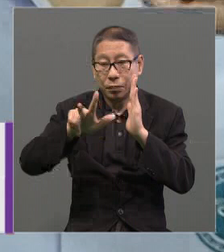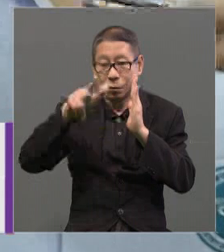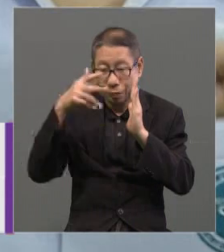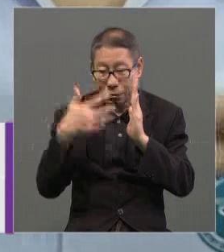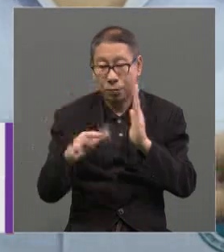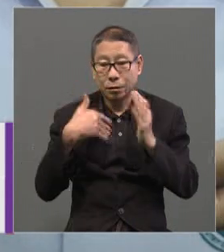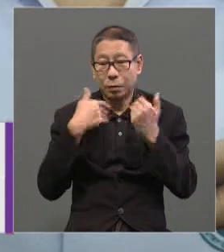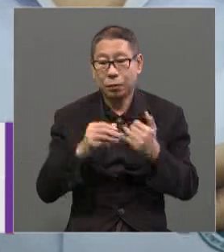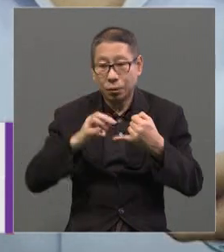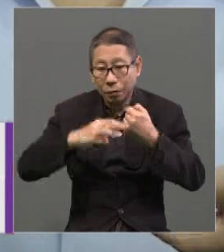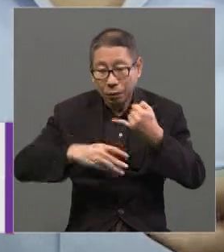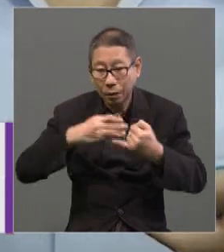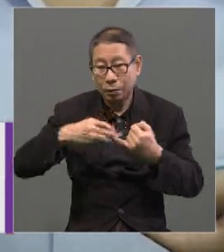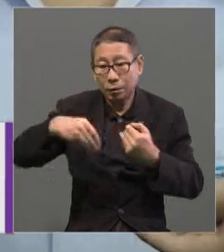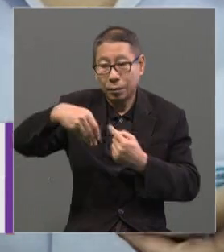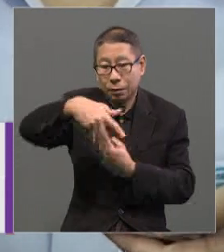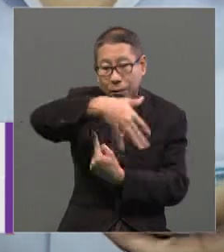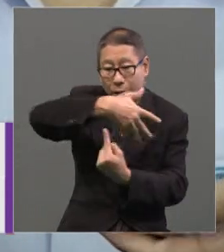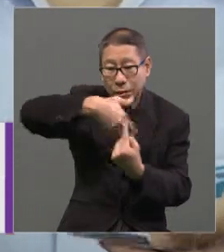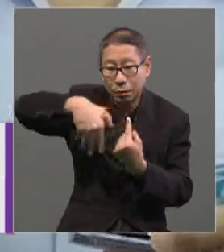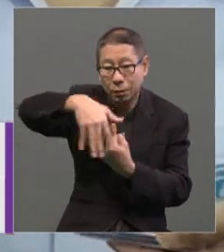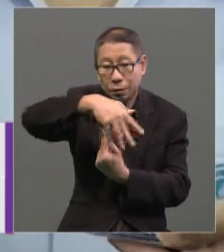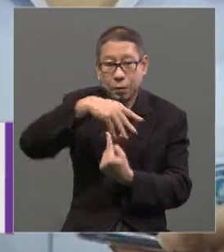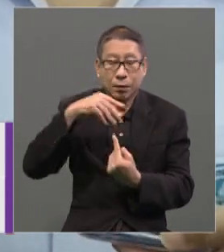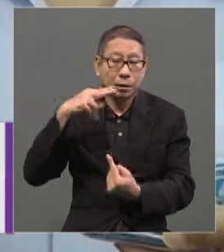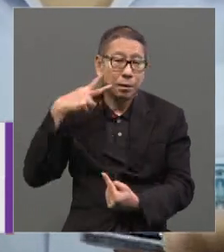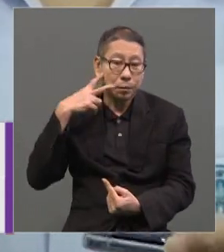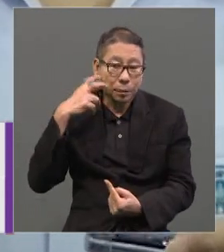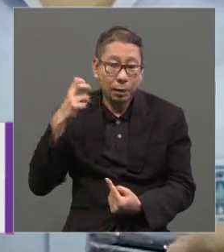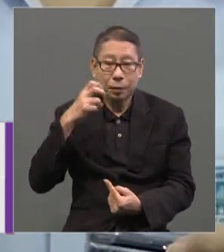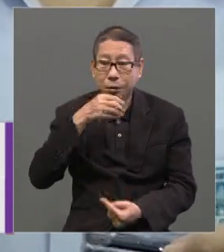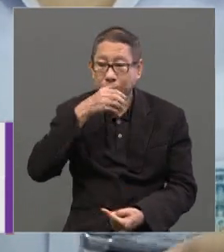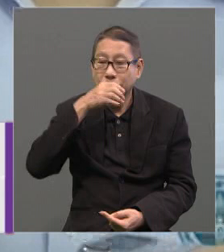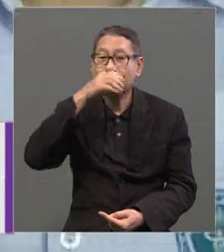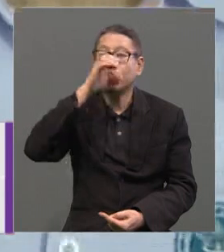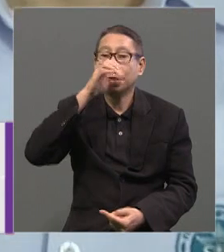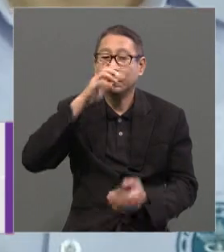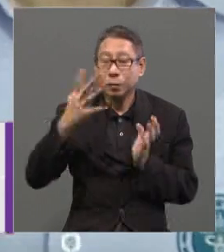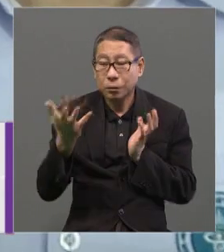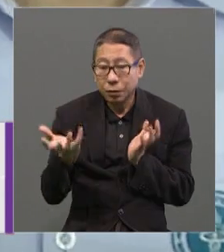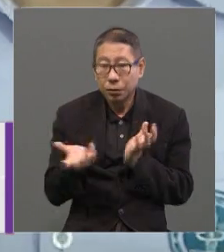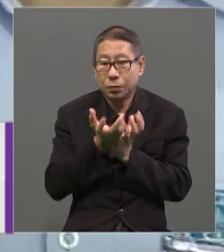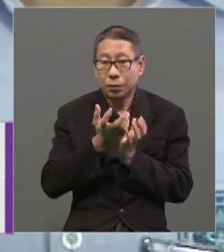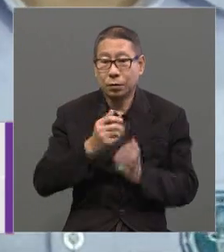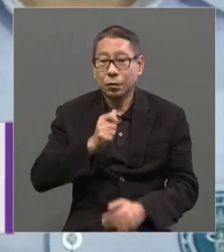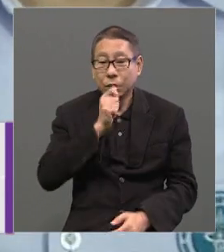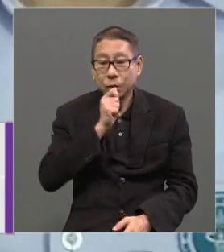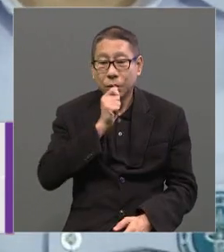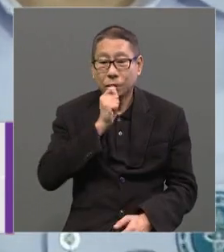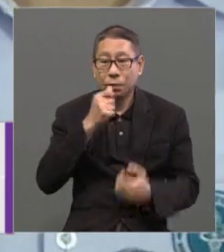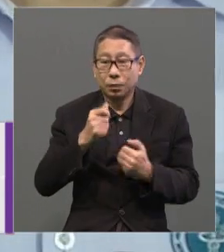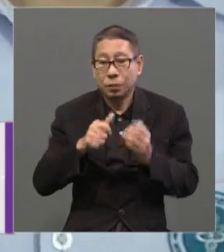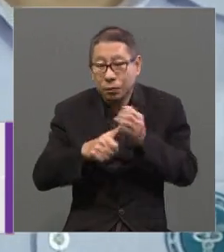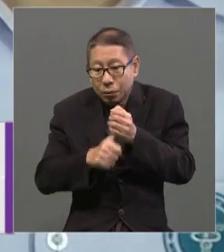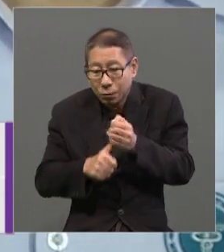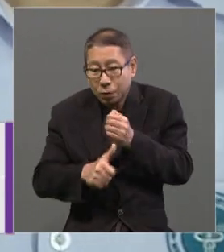ซึ่งเชื้อโนโรไวรัสก็อยู่ในสิ่งแวดล้อมแล้วก็มักจะพบในน้ำแข็งเครื่องดื่มจะส่งผลกระทบต่อทางเดินอาหารทำให้เกิดอาการ